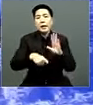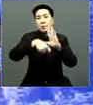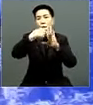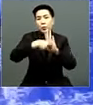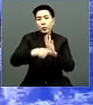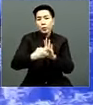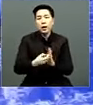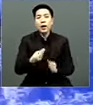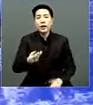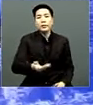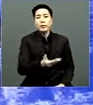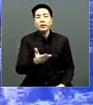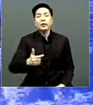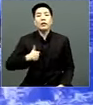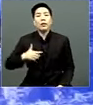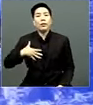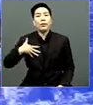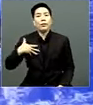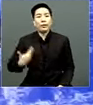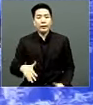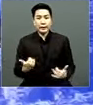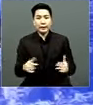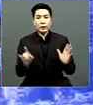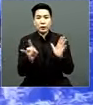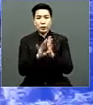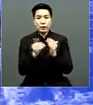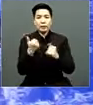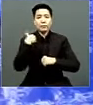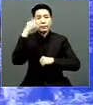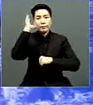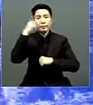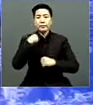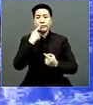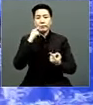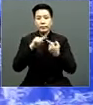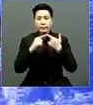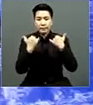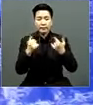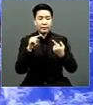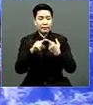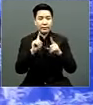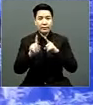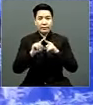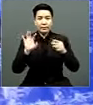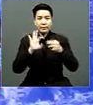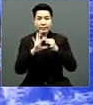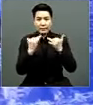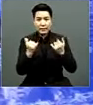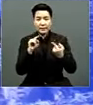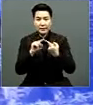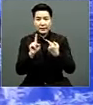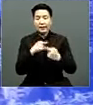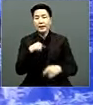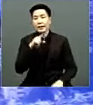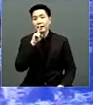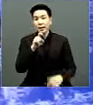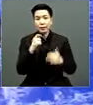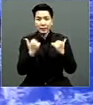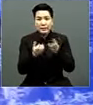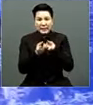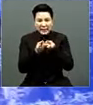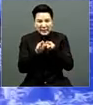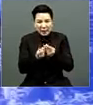ต่างๆให้ทุกคนนั้นสบายใจมากยิ่งขึ้นสุดท้ายฝากให้ท่านโฆษกฝากถึงคุณผู้ชมที่ติดตามอยู่หลายคนยังมีคำถามตอนนี้คำถามเข้ามาละ